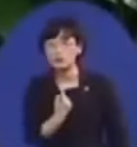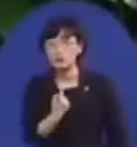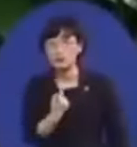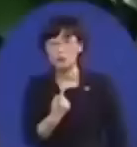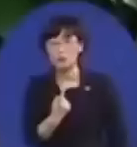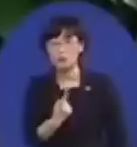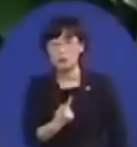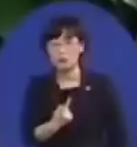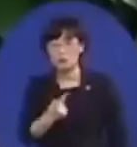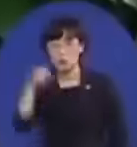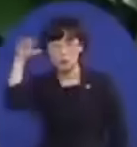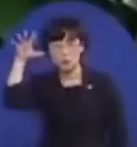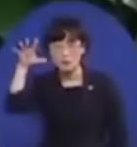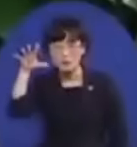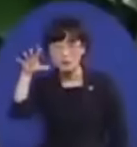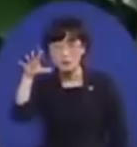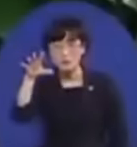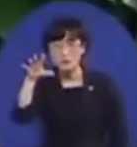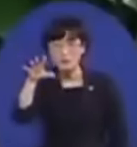빛이